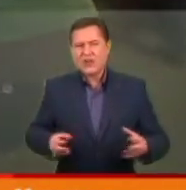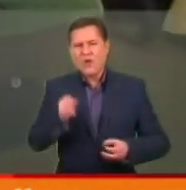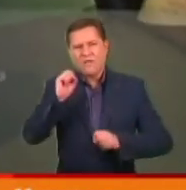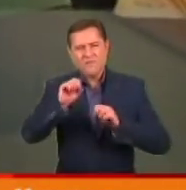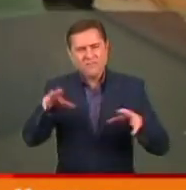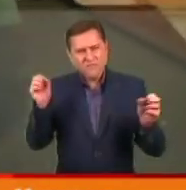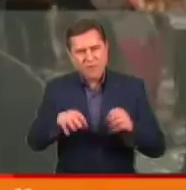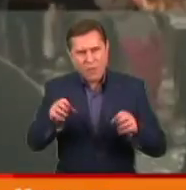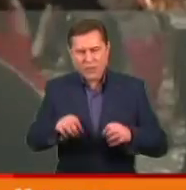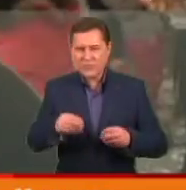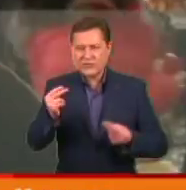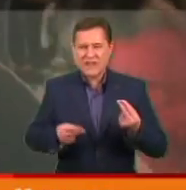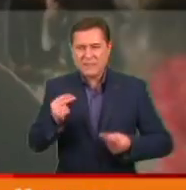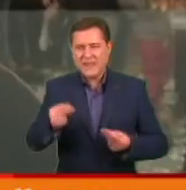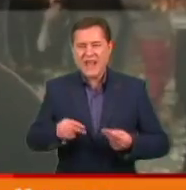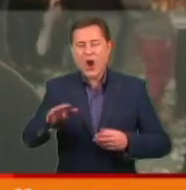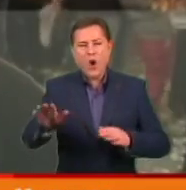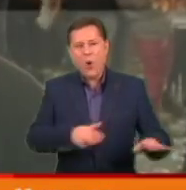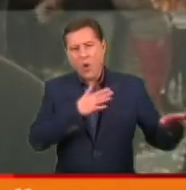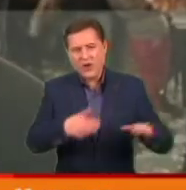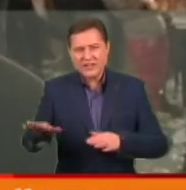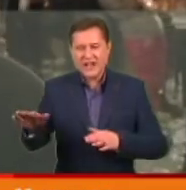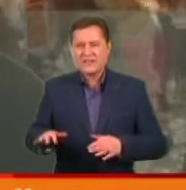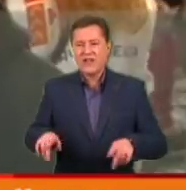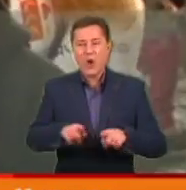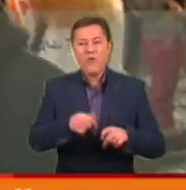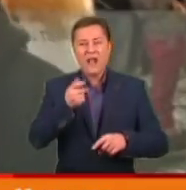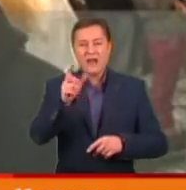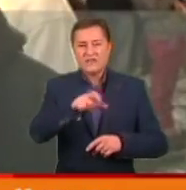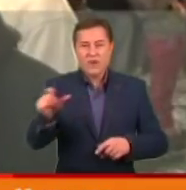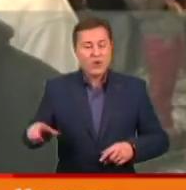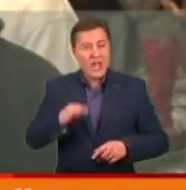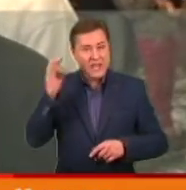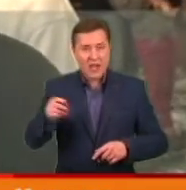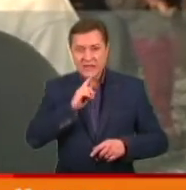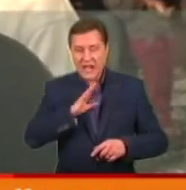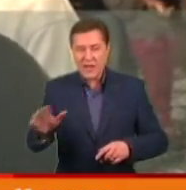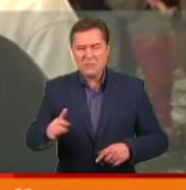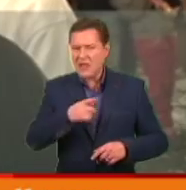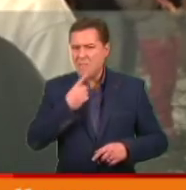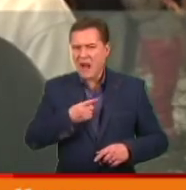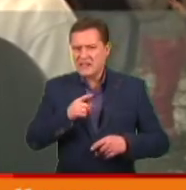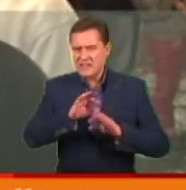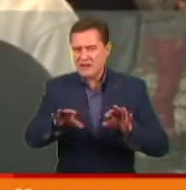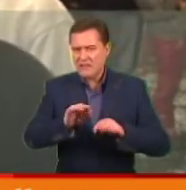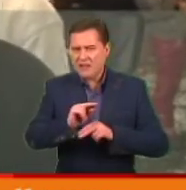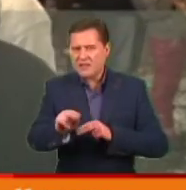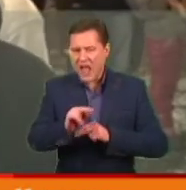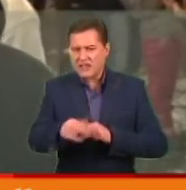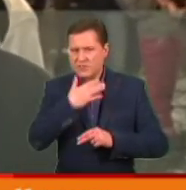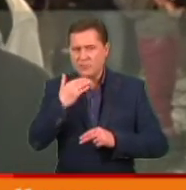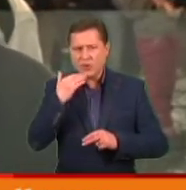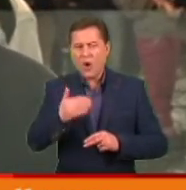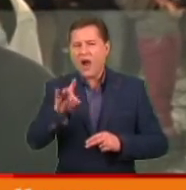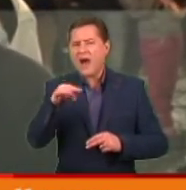та майстер-класами. У нас такого кількості людей в такий час не було ще ніколи. Дуже багато різних майстер-класів, і ця зона дійсно такий рай для дітей.